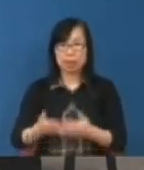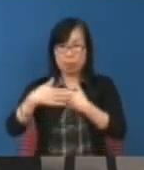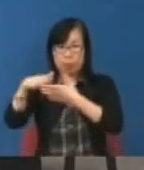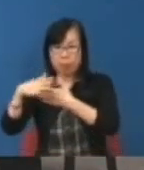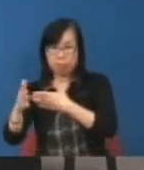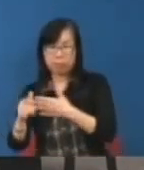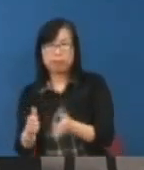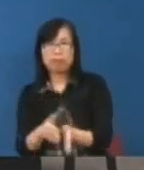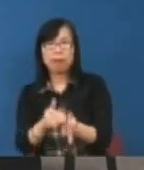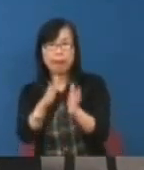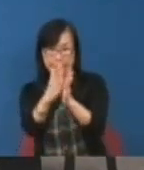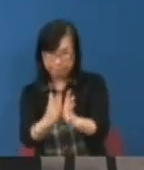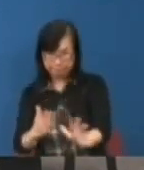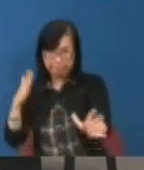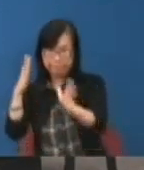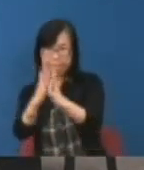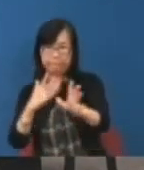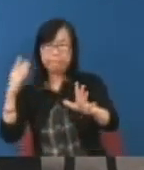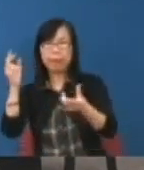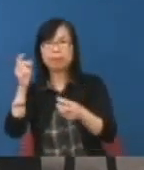咧，就有十幾萬。